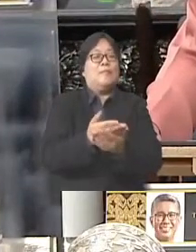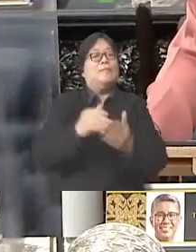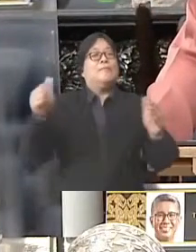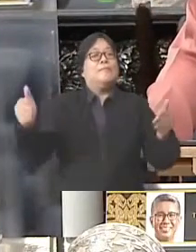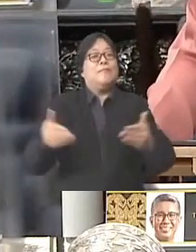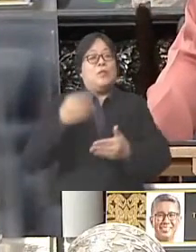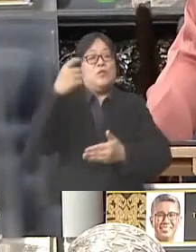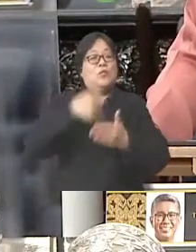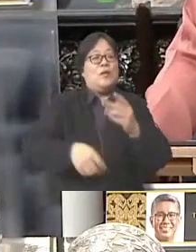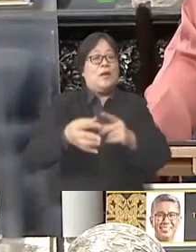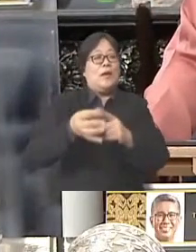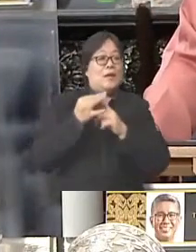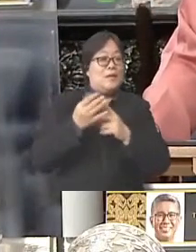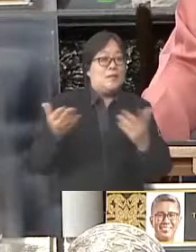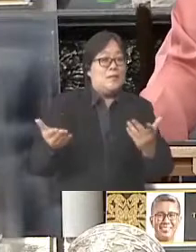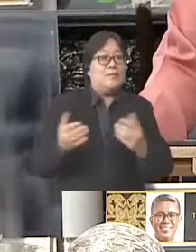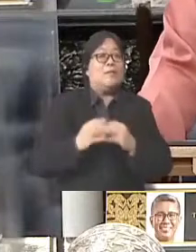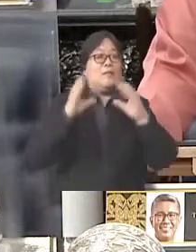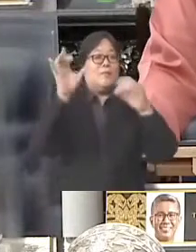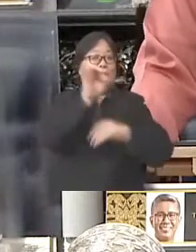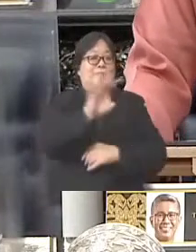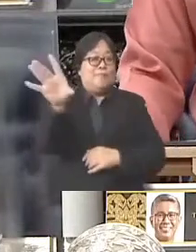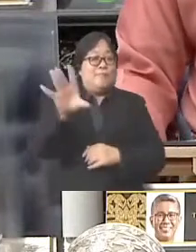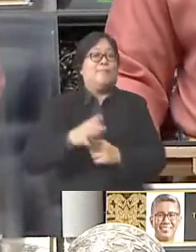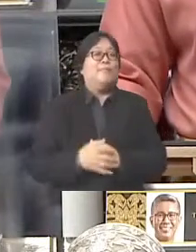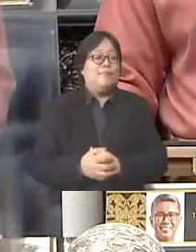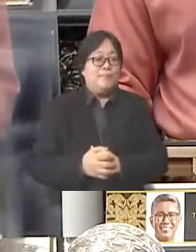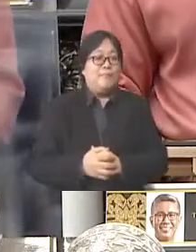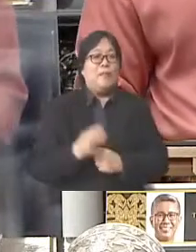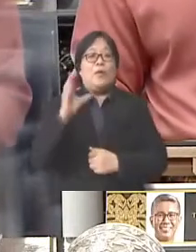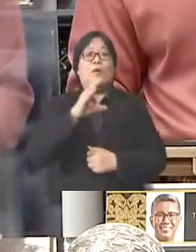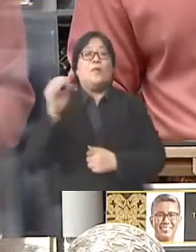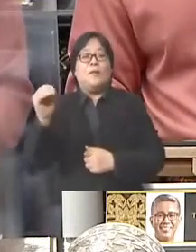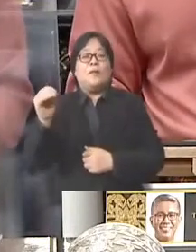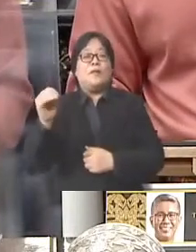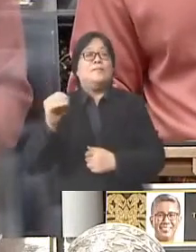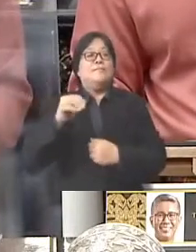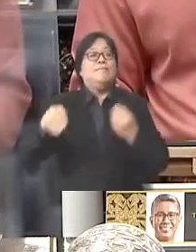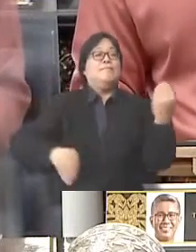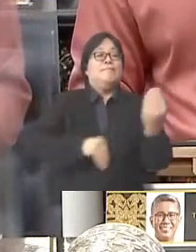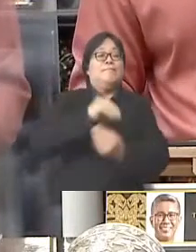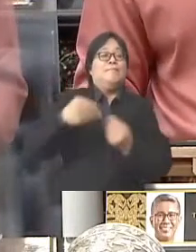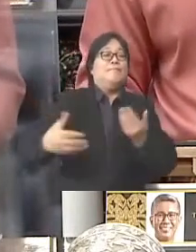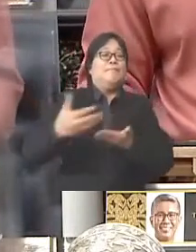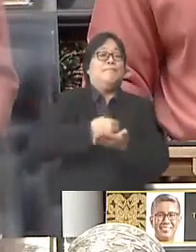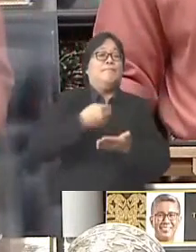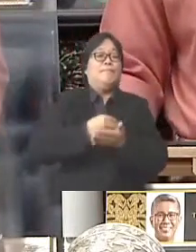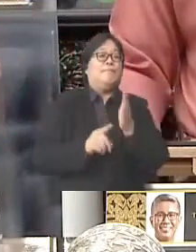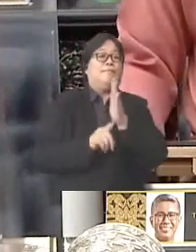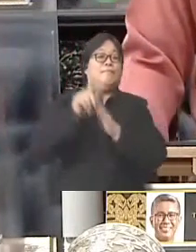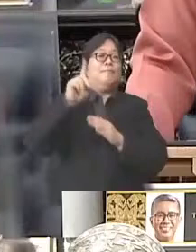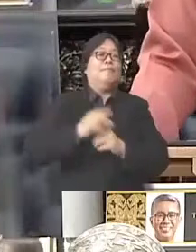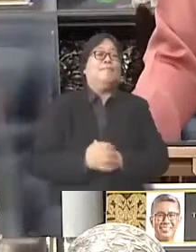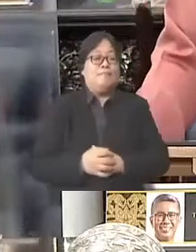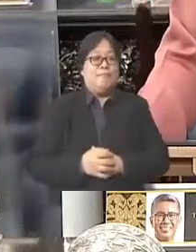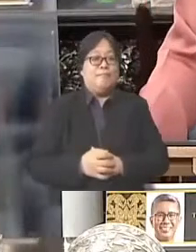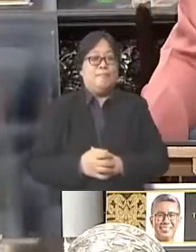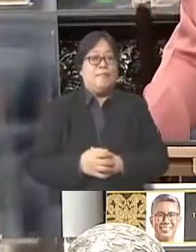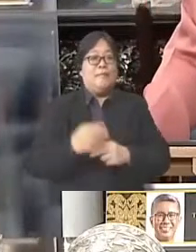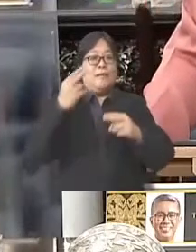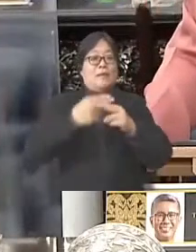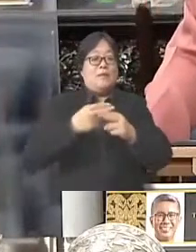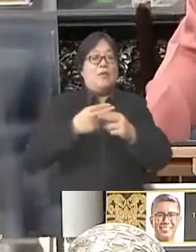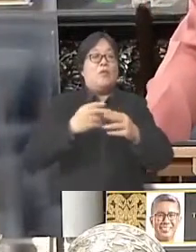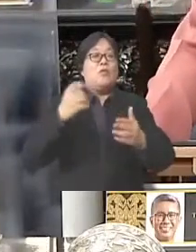memperkenalkan Cukai khas secara one of kepada syari'at yang bencana pendapatan tinggi dengan